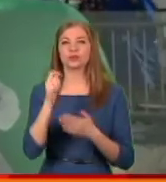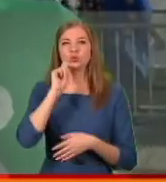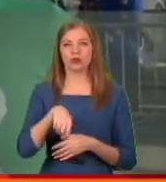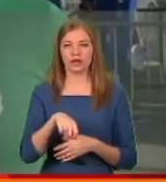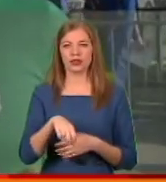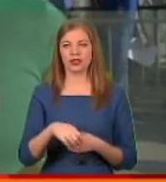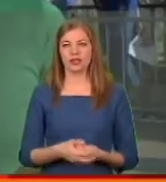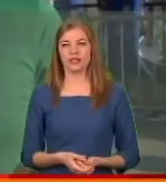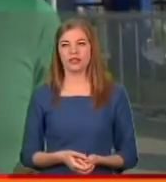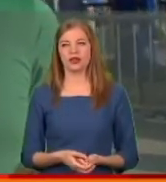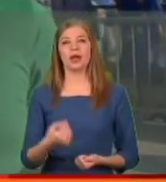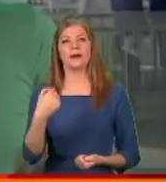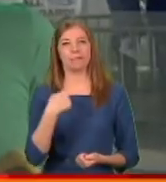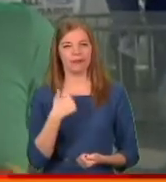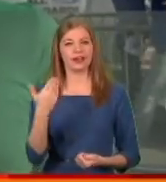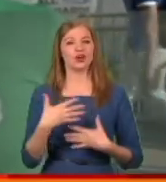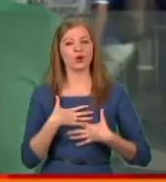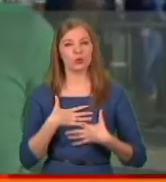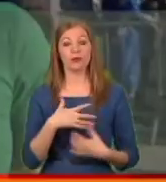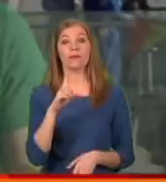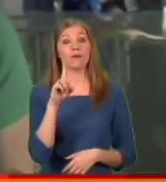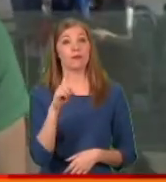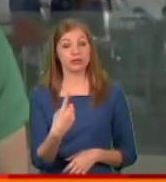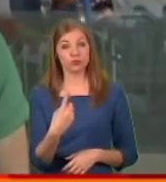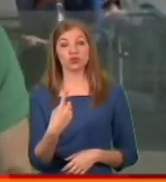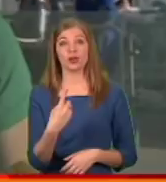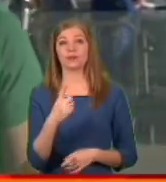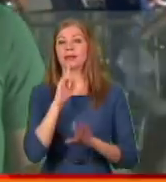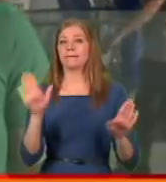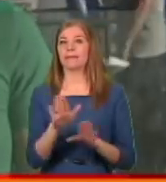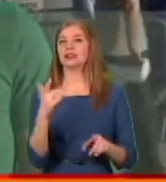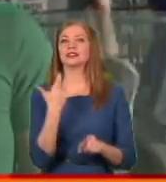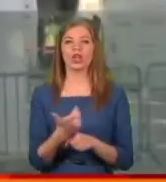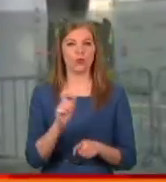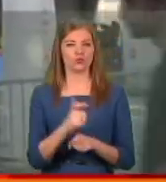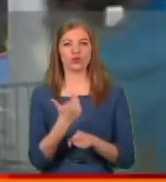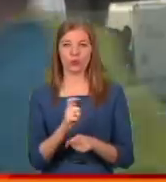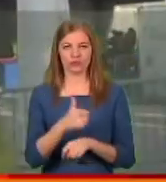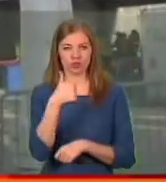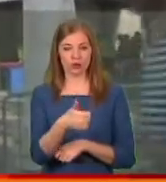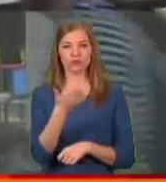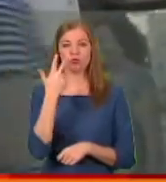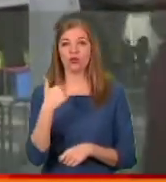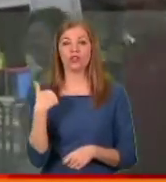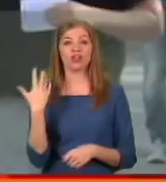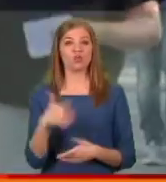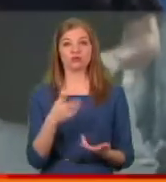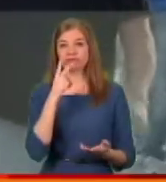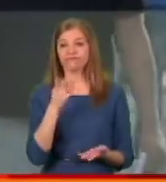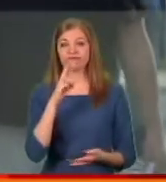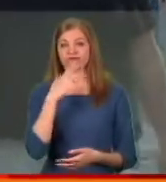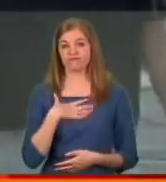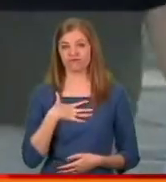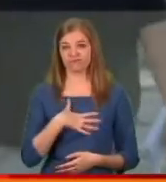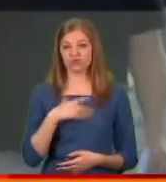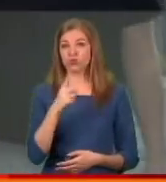Ми їх любимо, тому що пісня дуже-дуже хороша. І коли я вже зневірився, що побачу біля